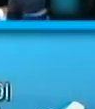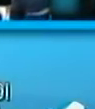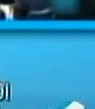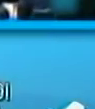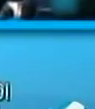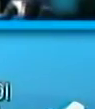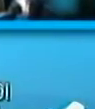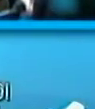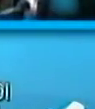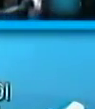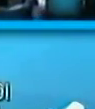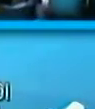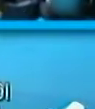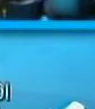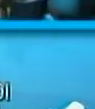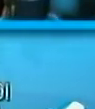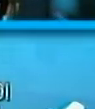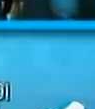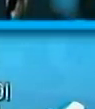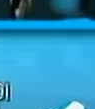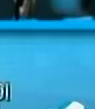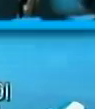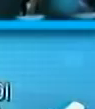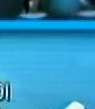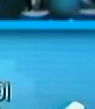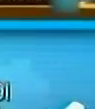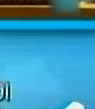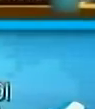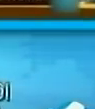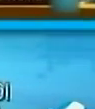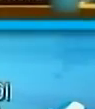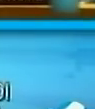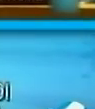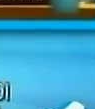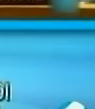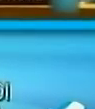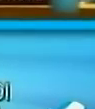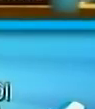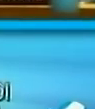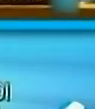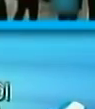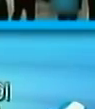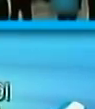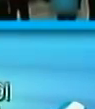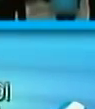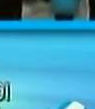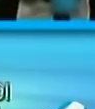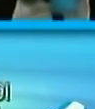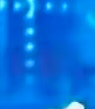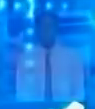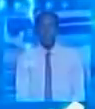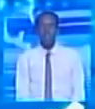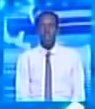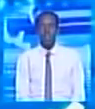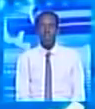d'un mandat d'arrêt international lancé par la France. Et au Yémen, donc, le Conseil de sécurité vote l'envoi